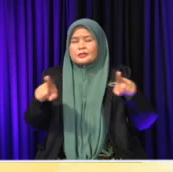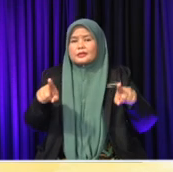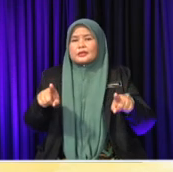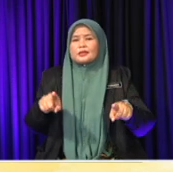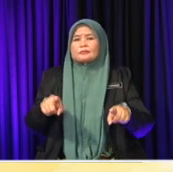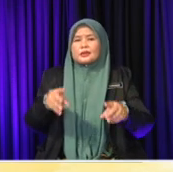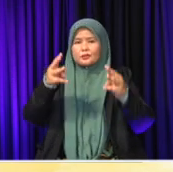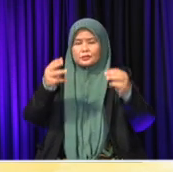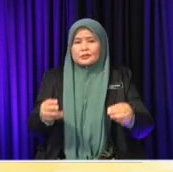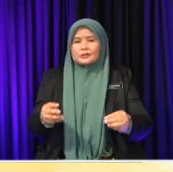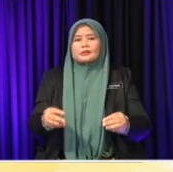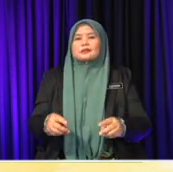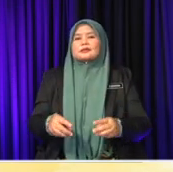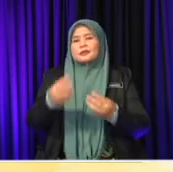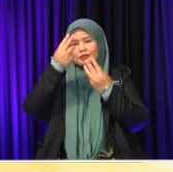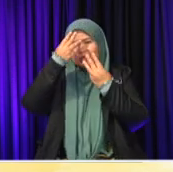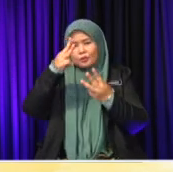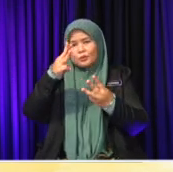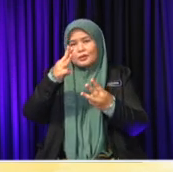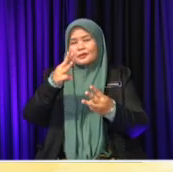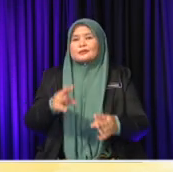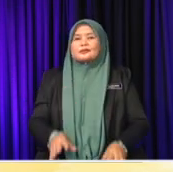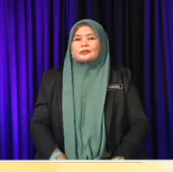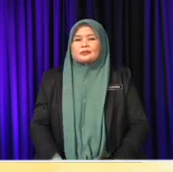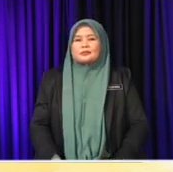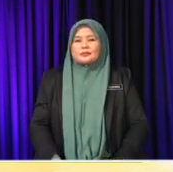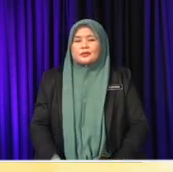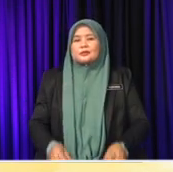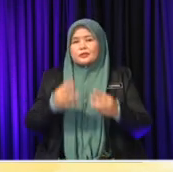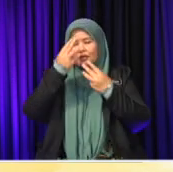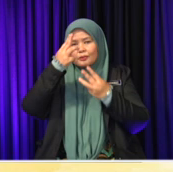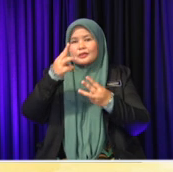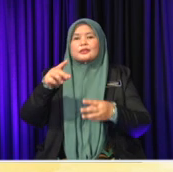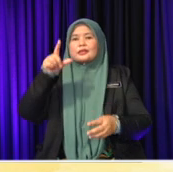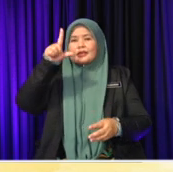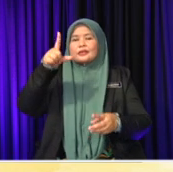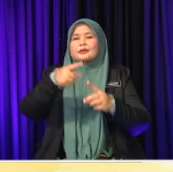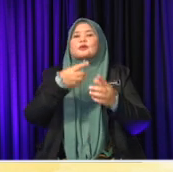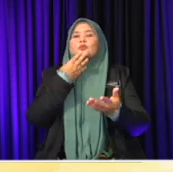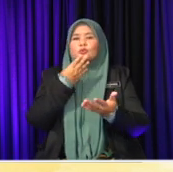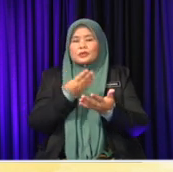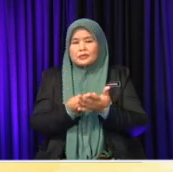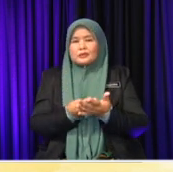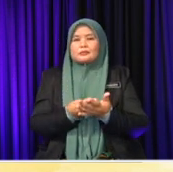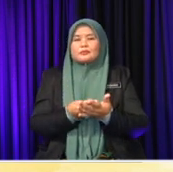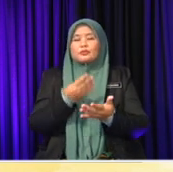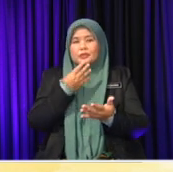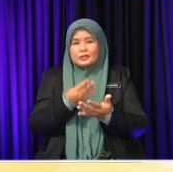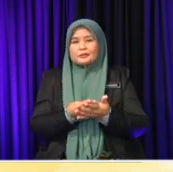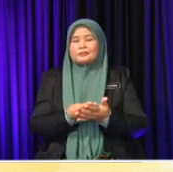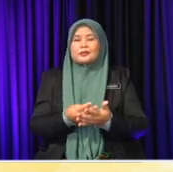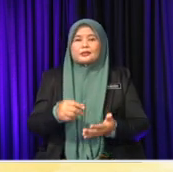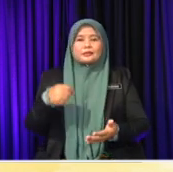membiasakanlah ketakwaan yang tercermin pada budi pekerti Taqwa itu boleh dilihat melalui ibu diperti